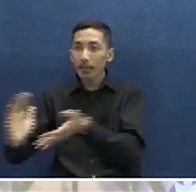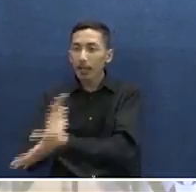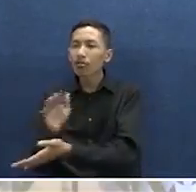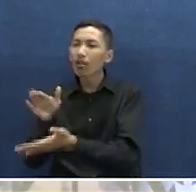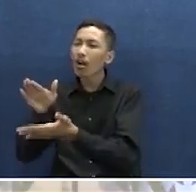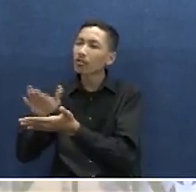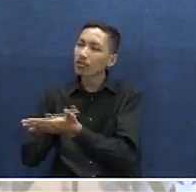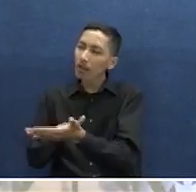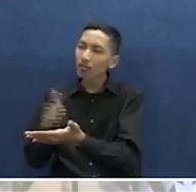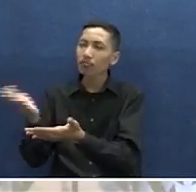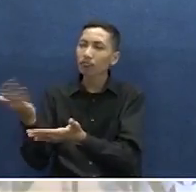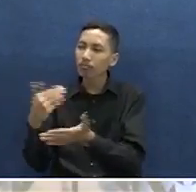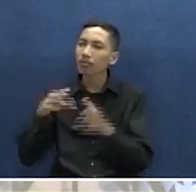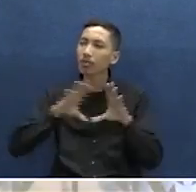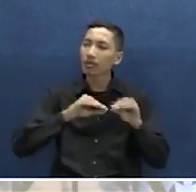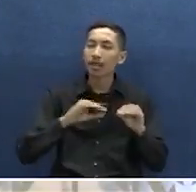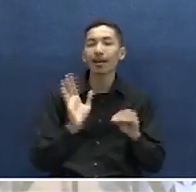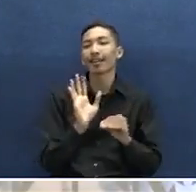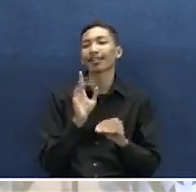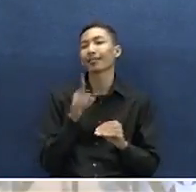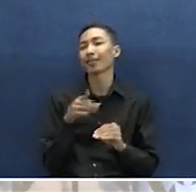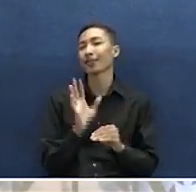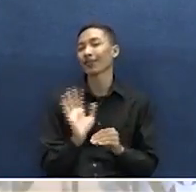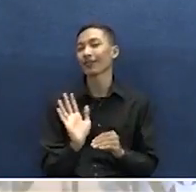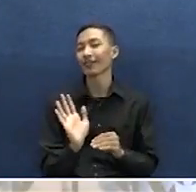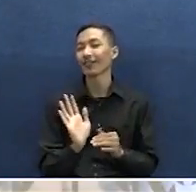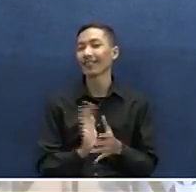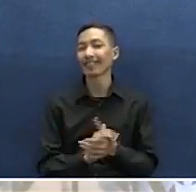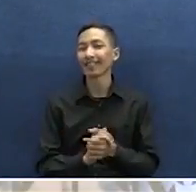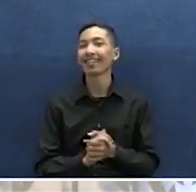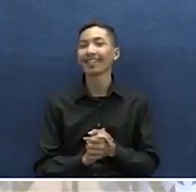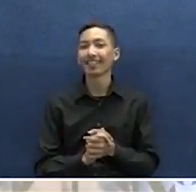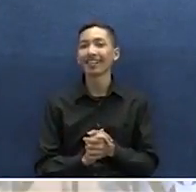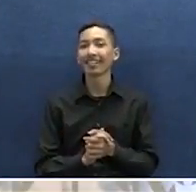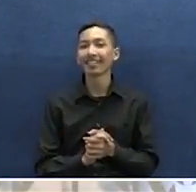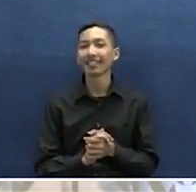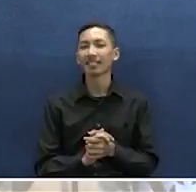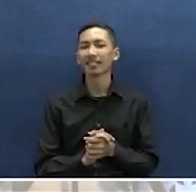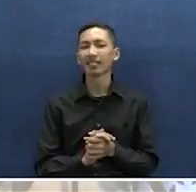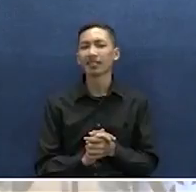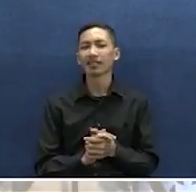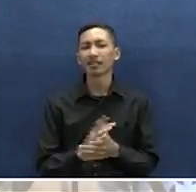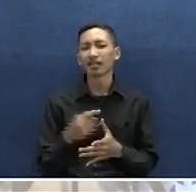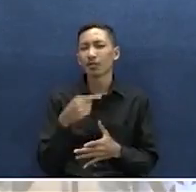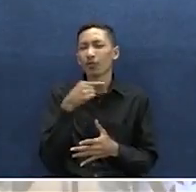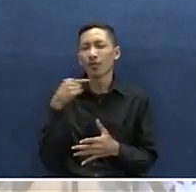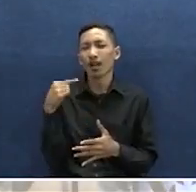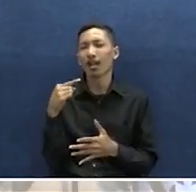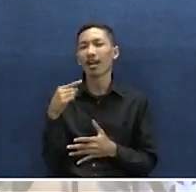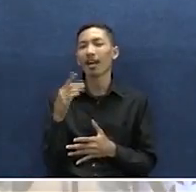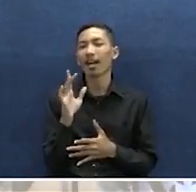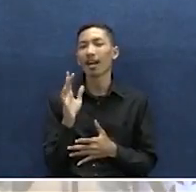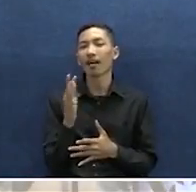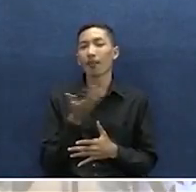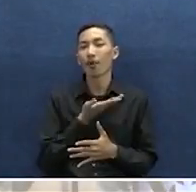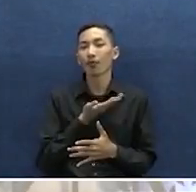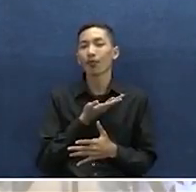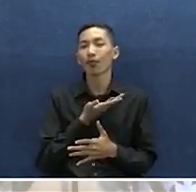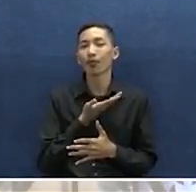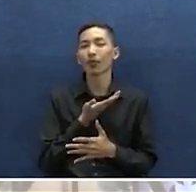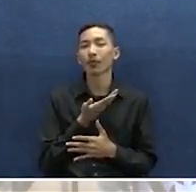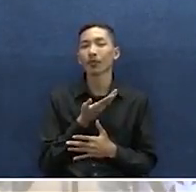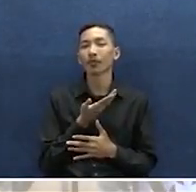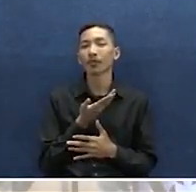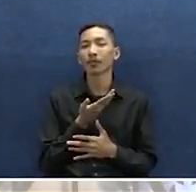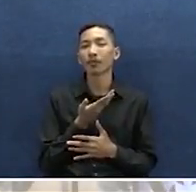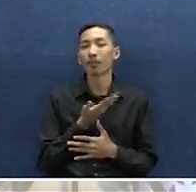ya dipaksa-paksa karena aja serasa itu kurang apa ya kurang bisa Stein ya saya kepengen makanya pada saat saya